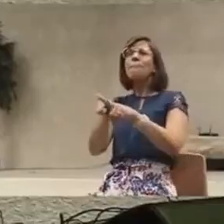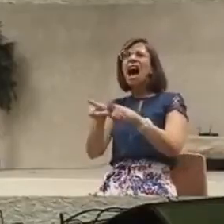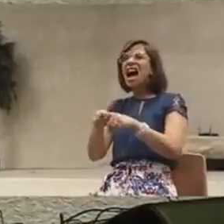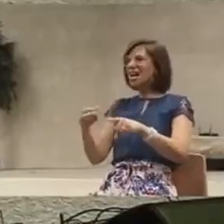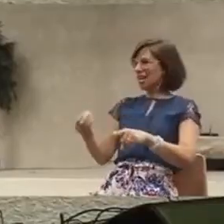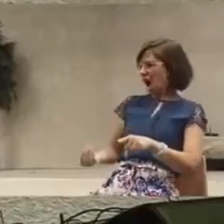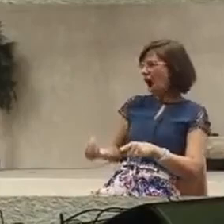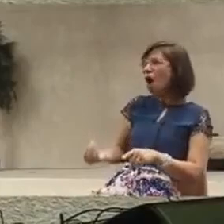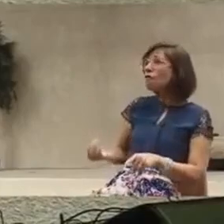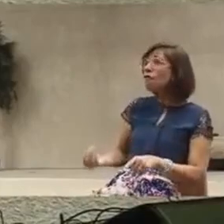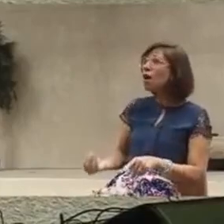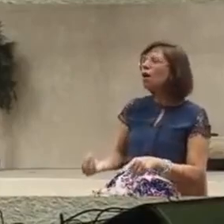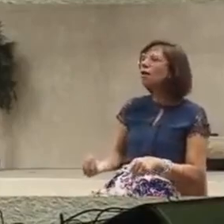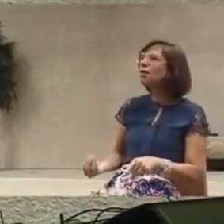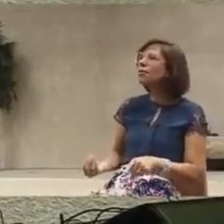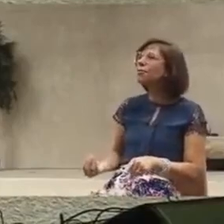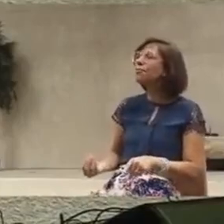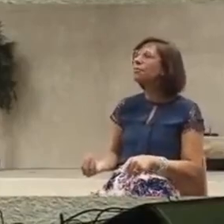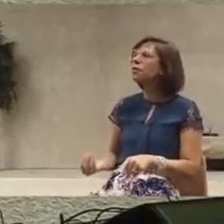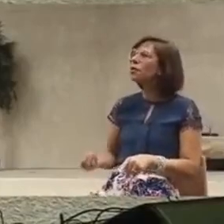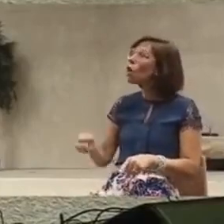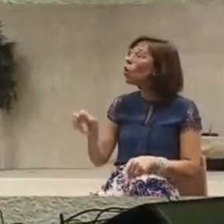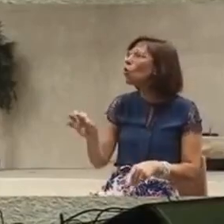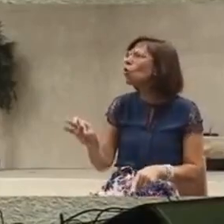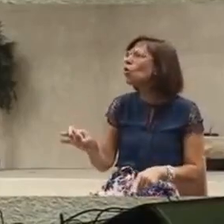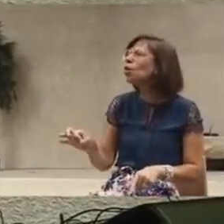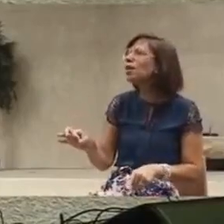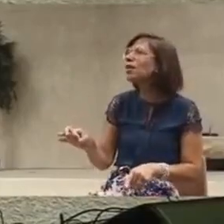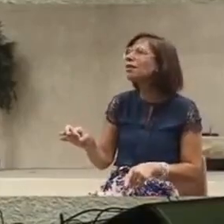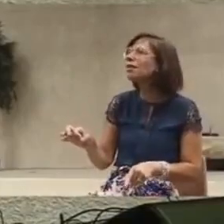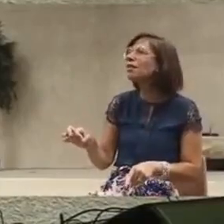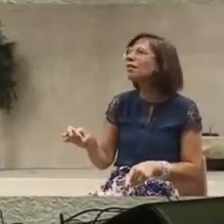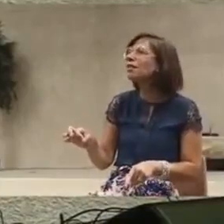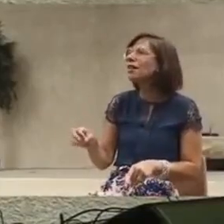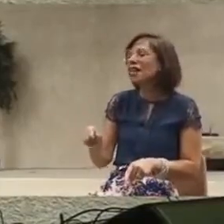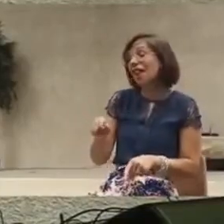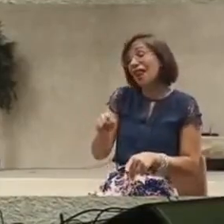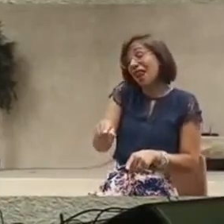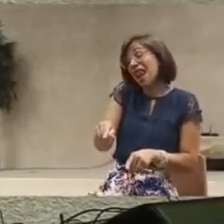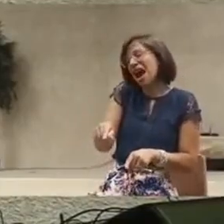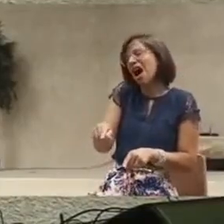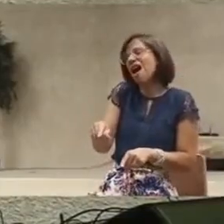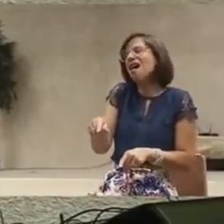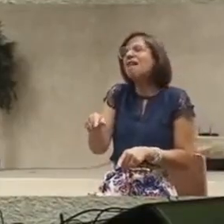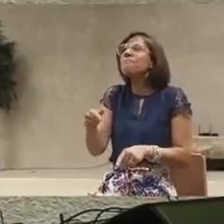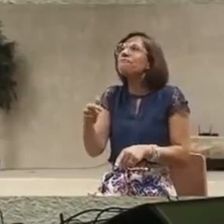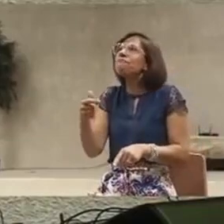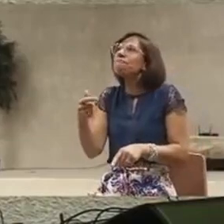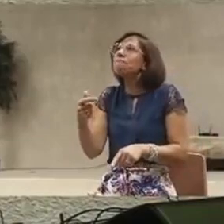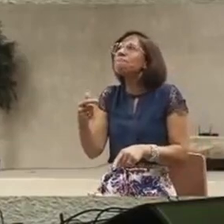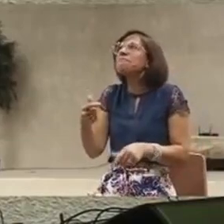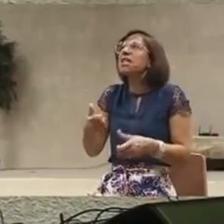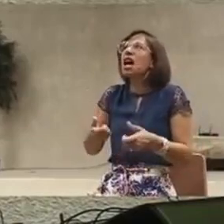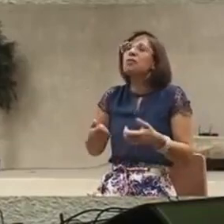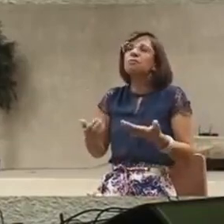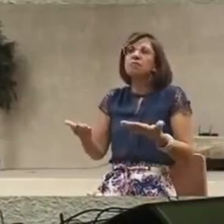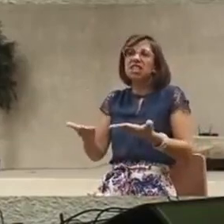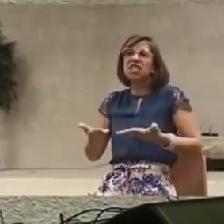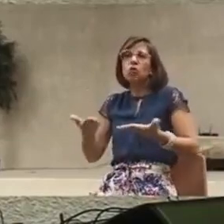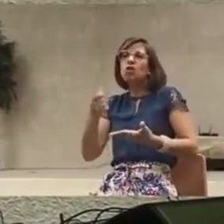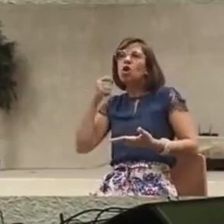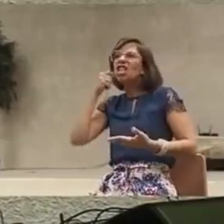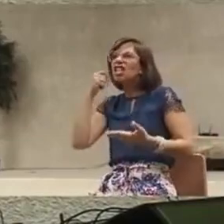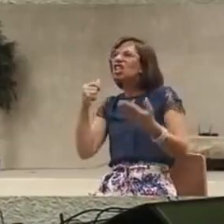C'est de l'enfant spirituel. Autrement dit, oui, c'était des comportements charnels. Mais désormais,